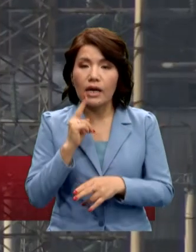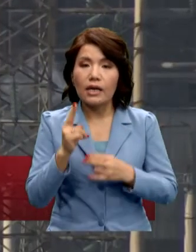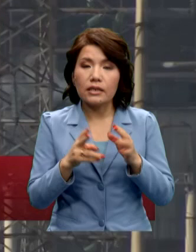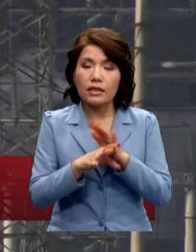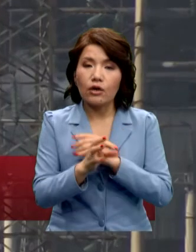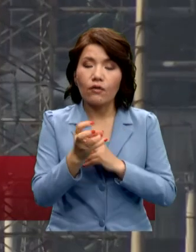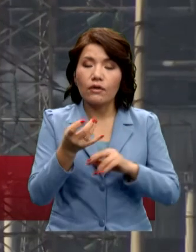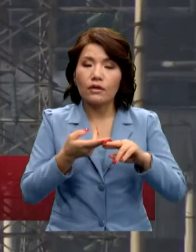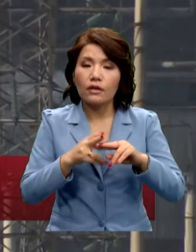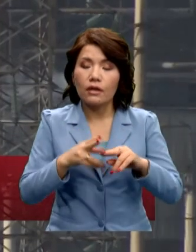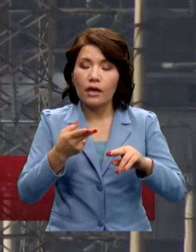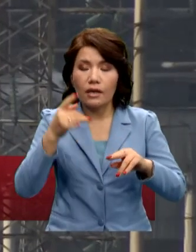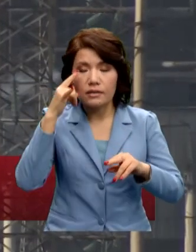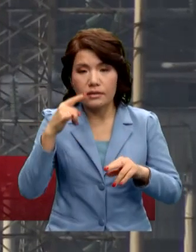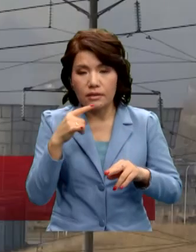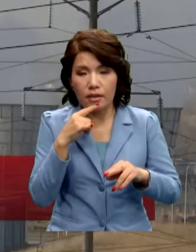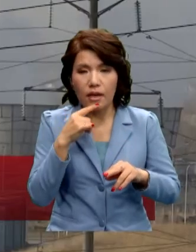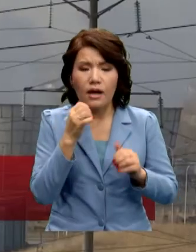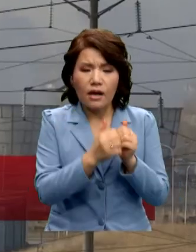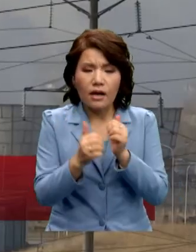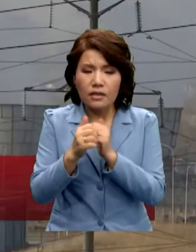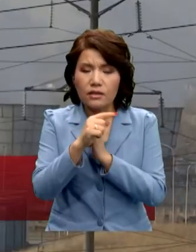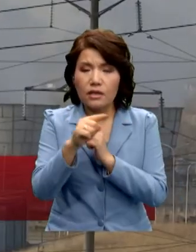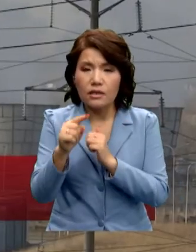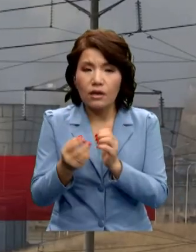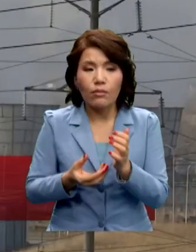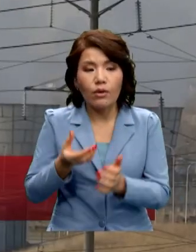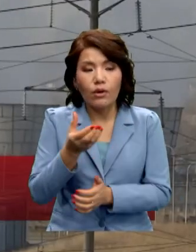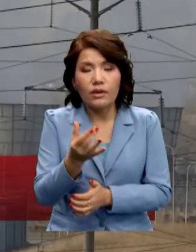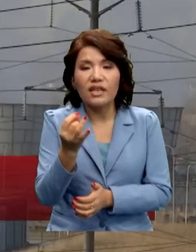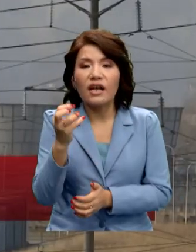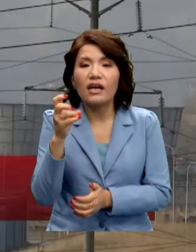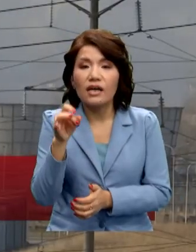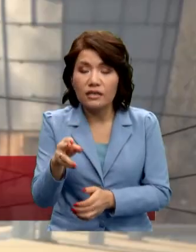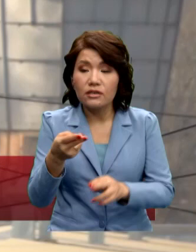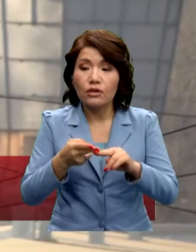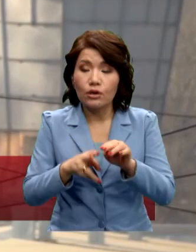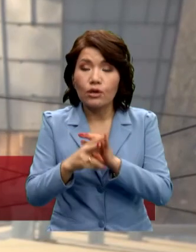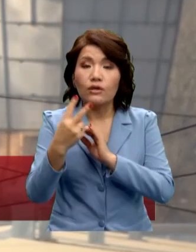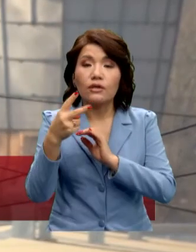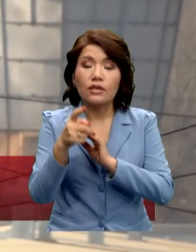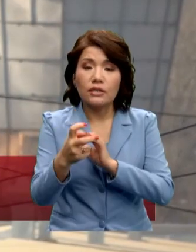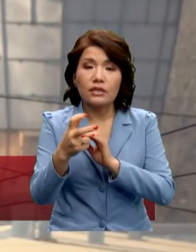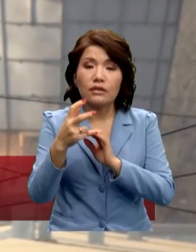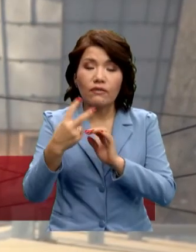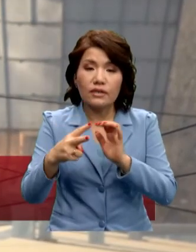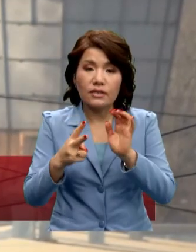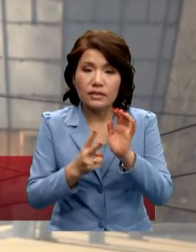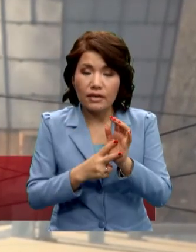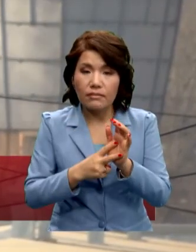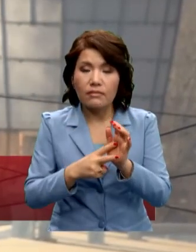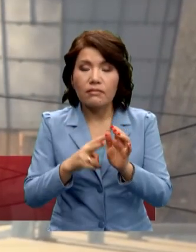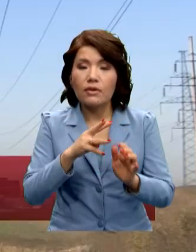банком развития и Банком развития Казахстана. Каждый из них выделит по одному траншу, то есть заемный 327 миллиардов делится на три